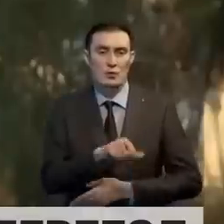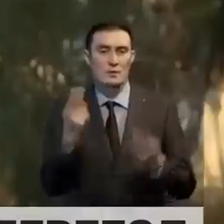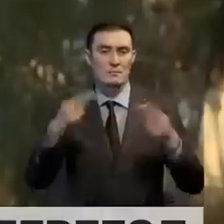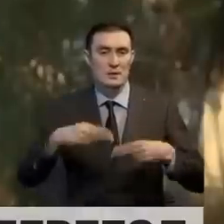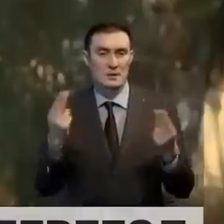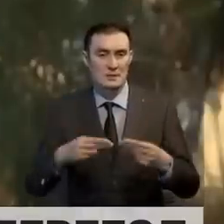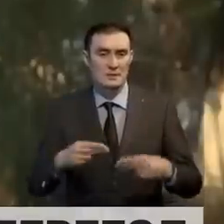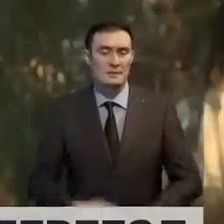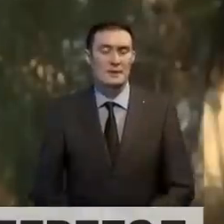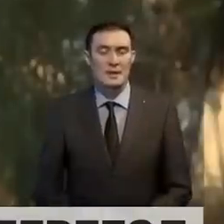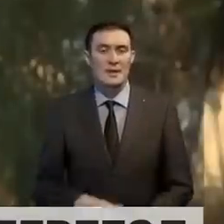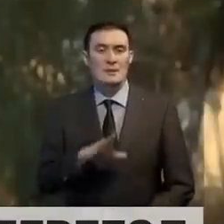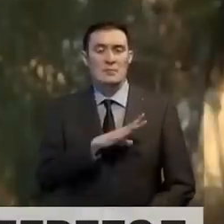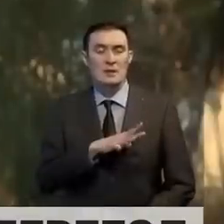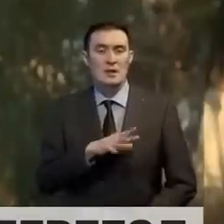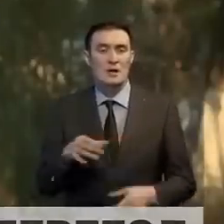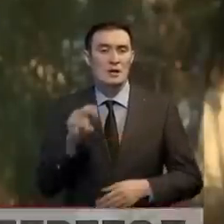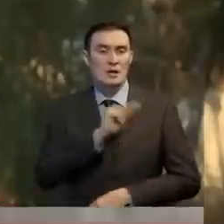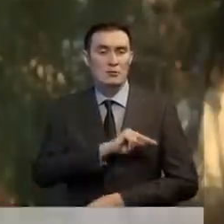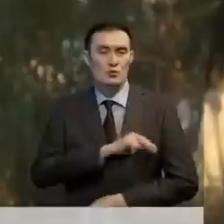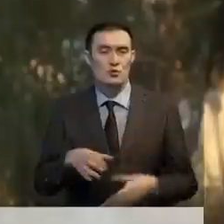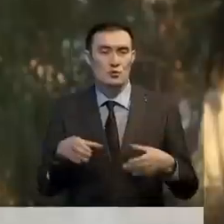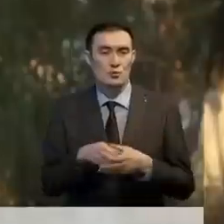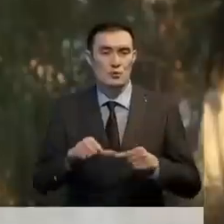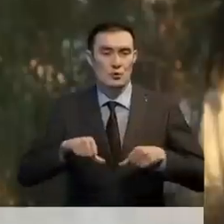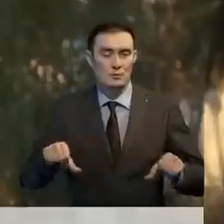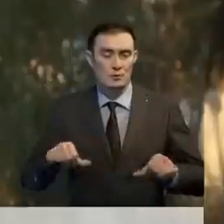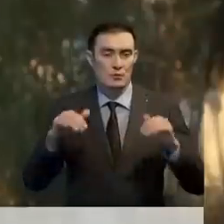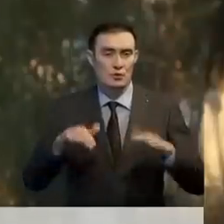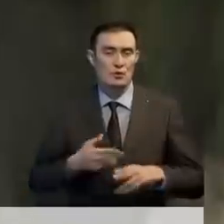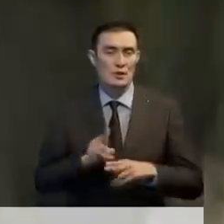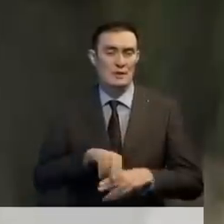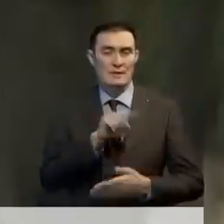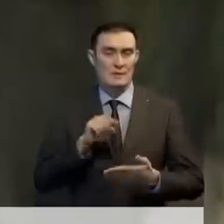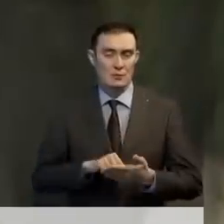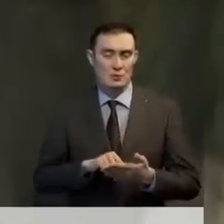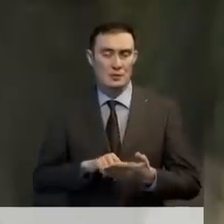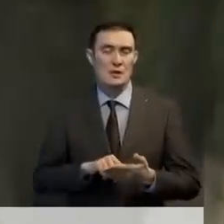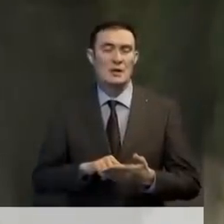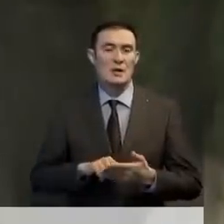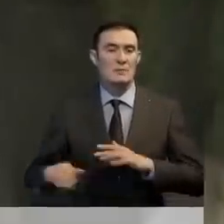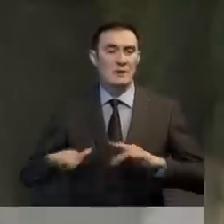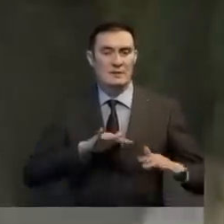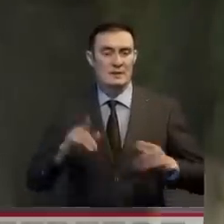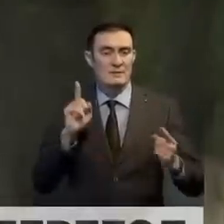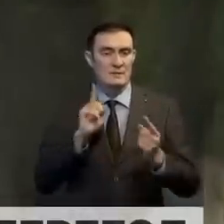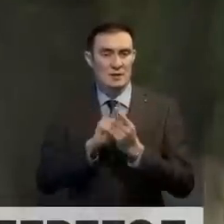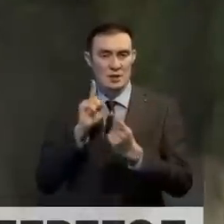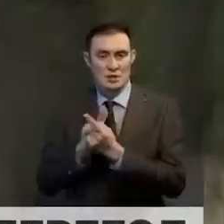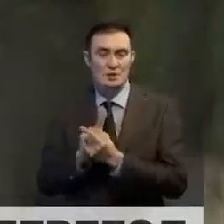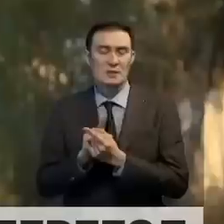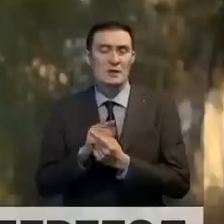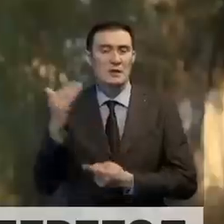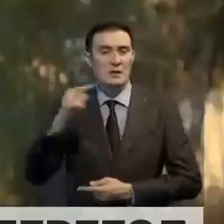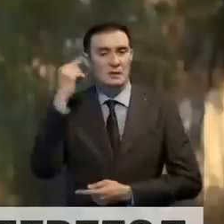создана комиссия, рабочая группа по решению данного вопроса. Проведены директные встречи с